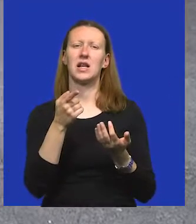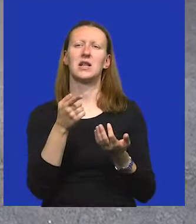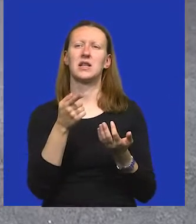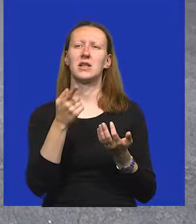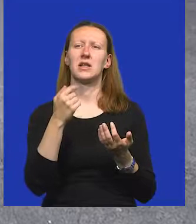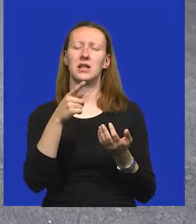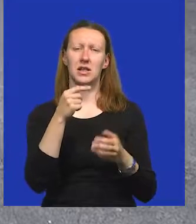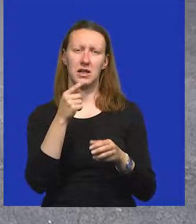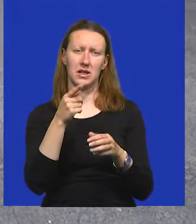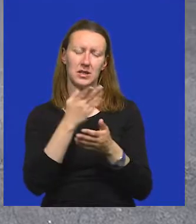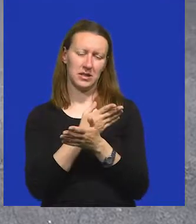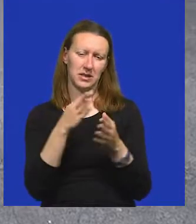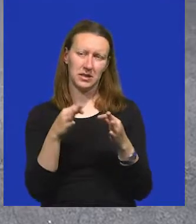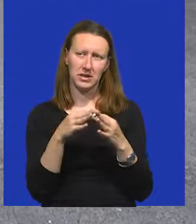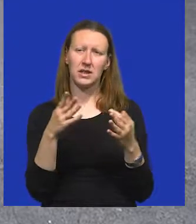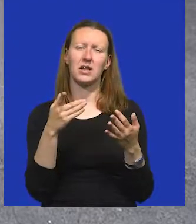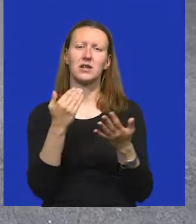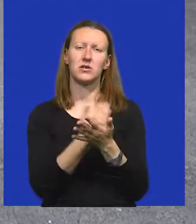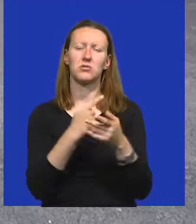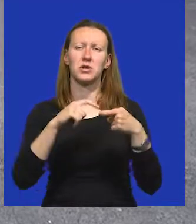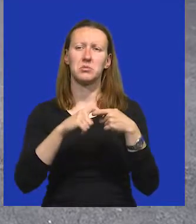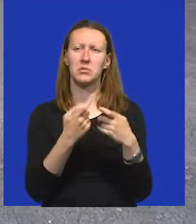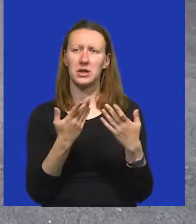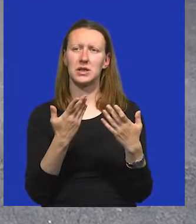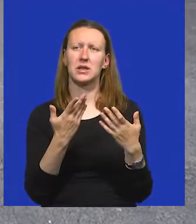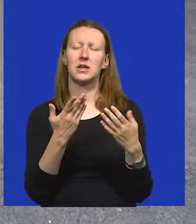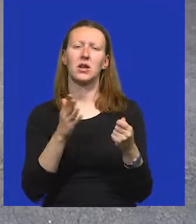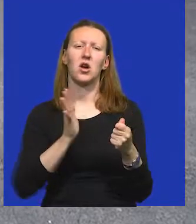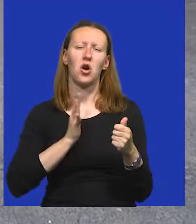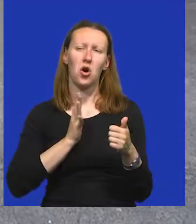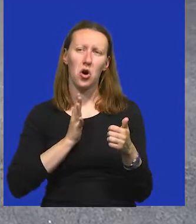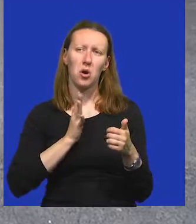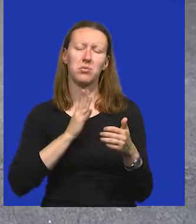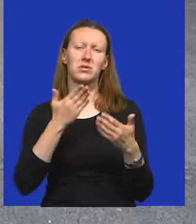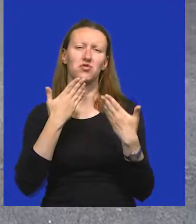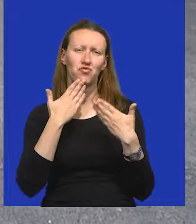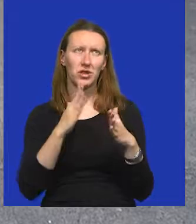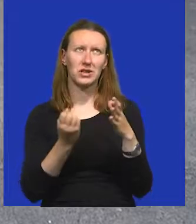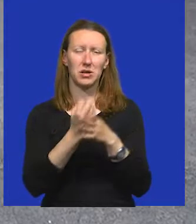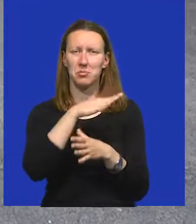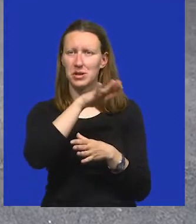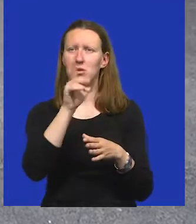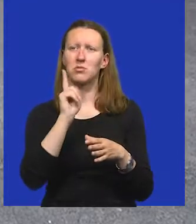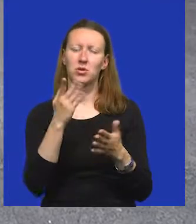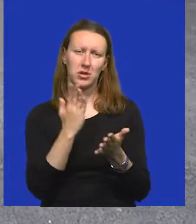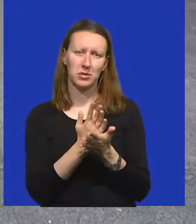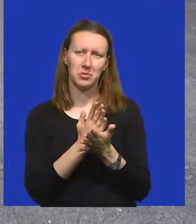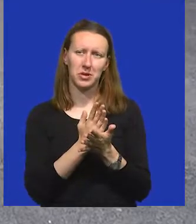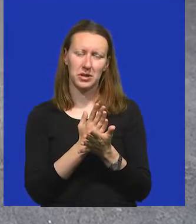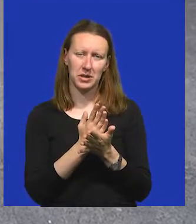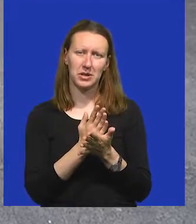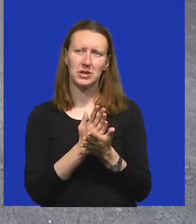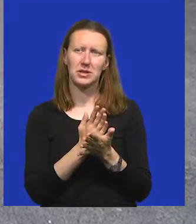sono adibiti alla raccolta di materiali nocivi o potenzialmente dannosi per l'ambiente, per cui devono essere